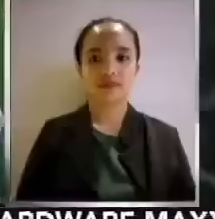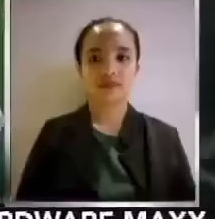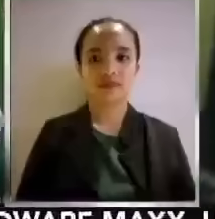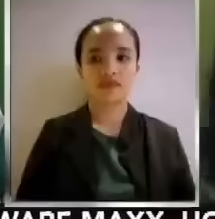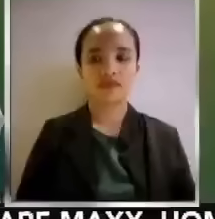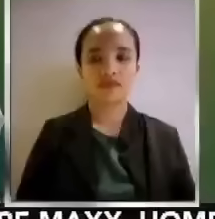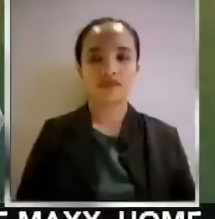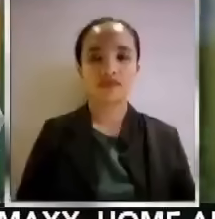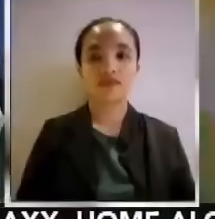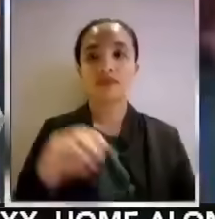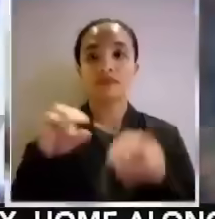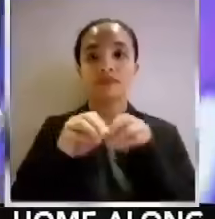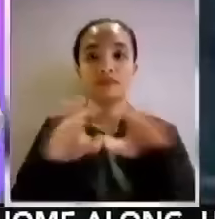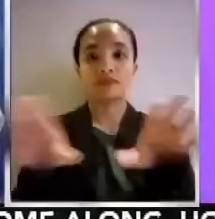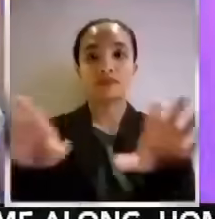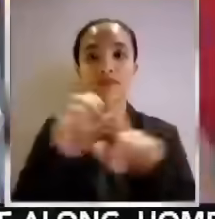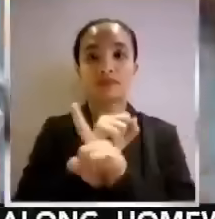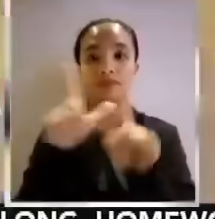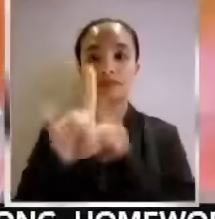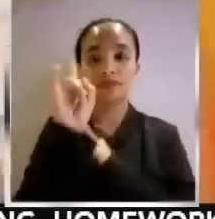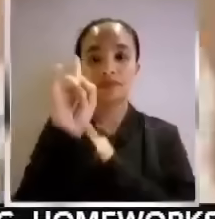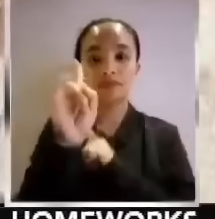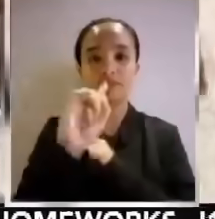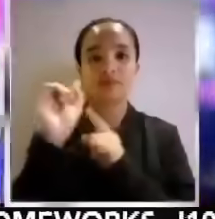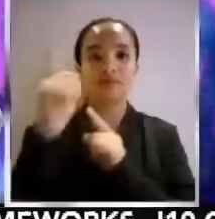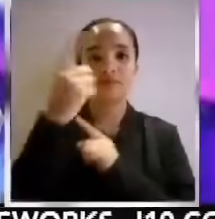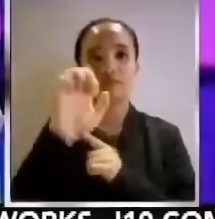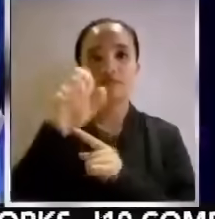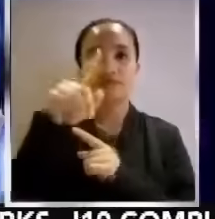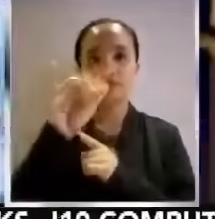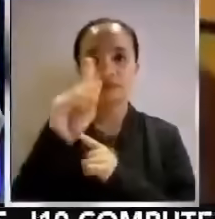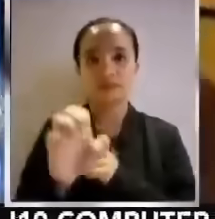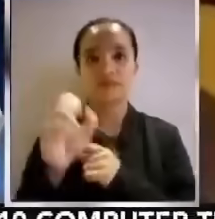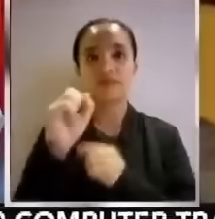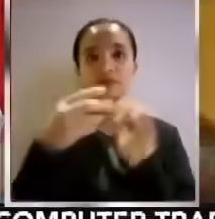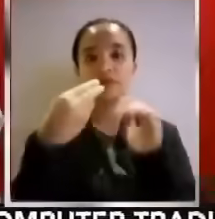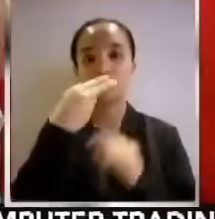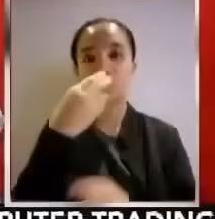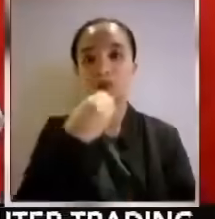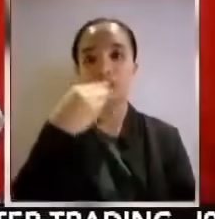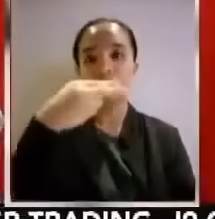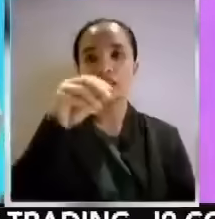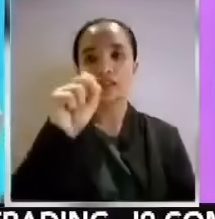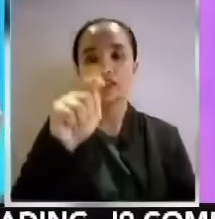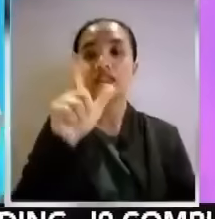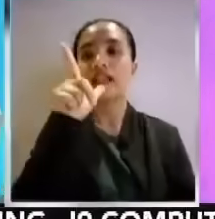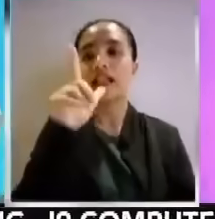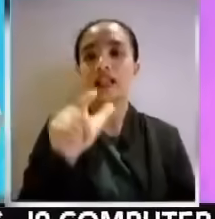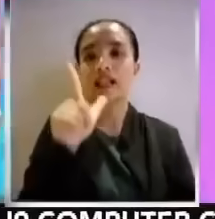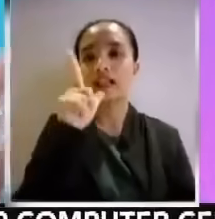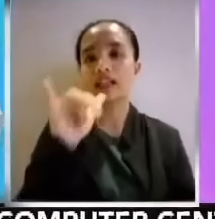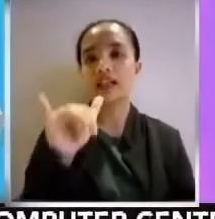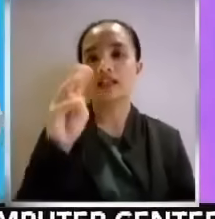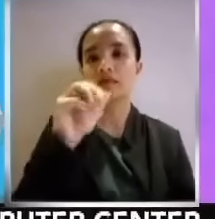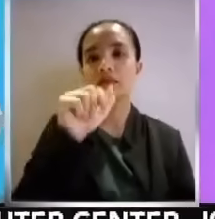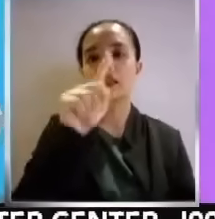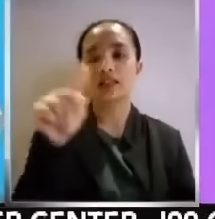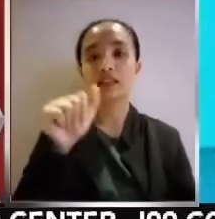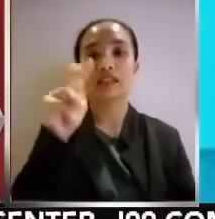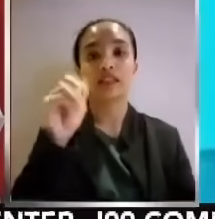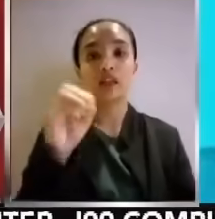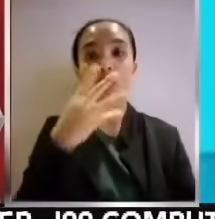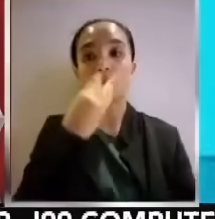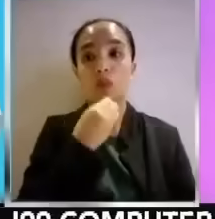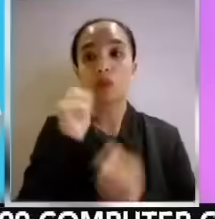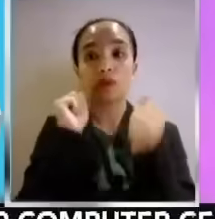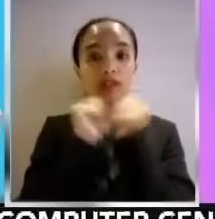Trending agad sa social media ang unang episode ng show hosted by Lucky himself, Lucky Manzano. Kasama niya sa mga co-host